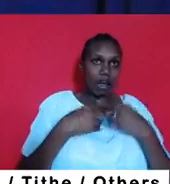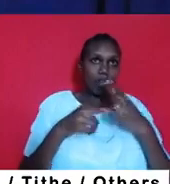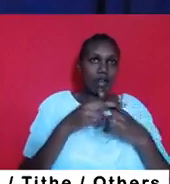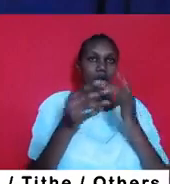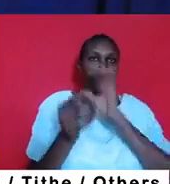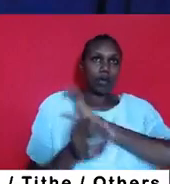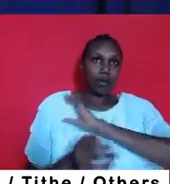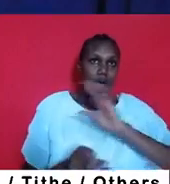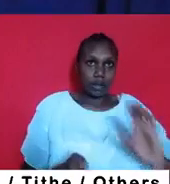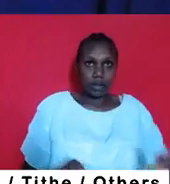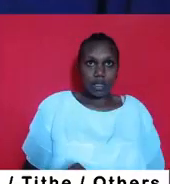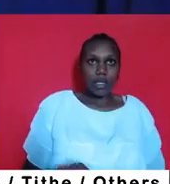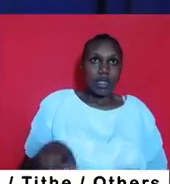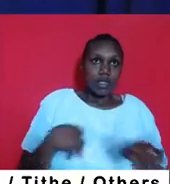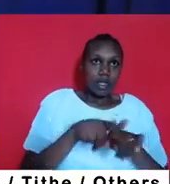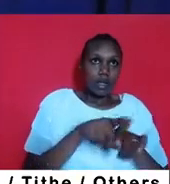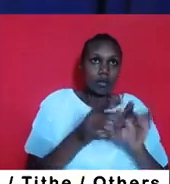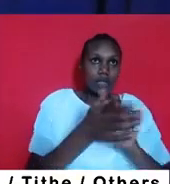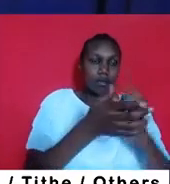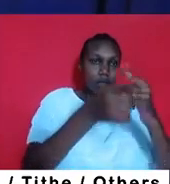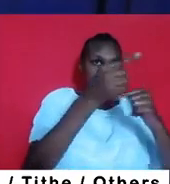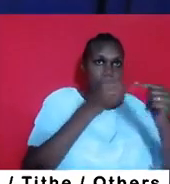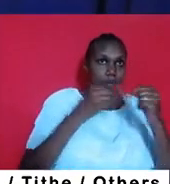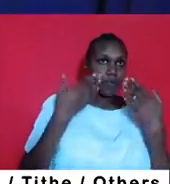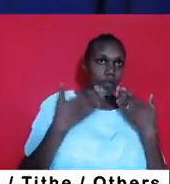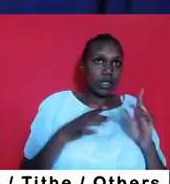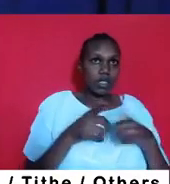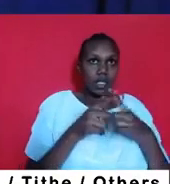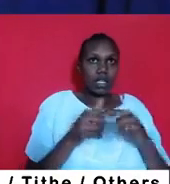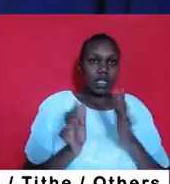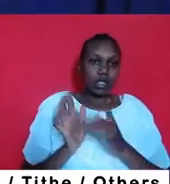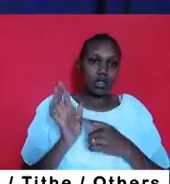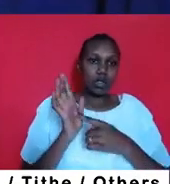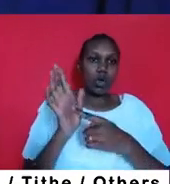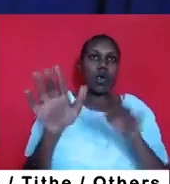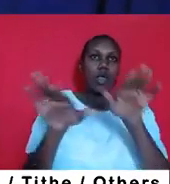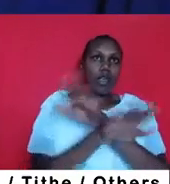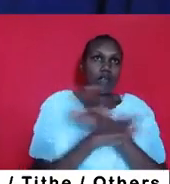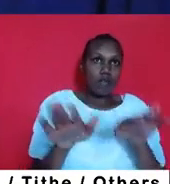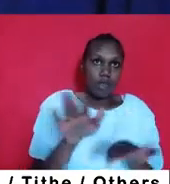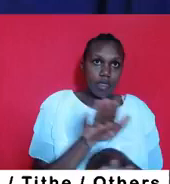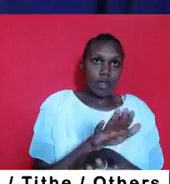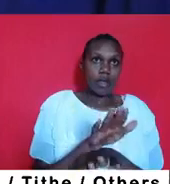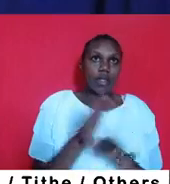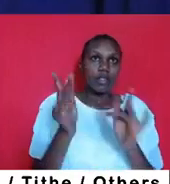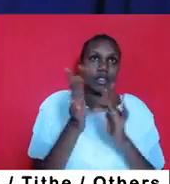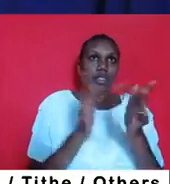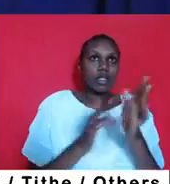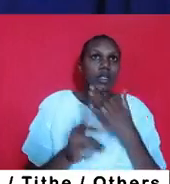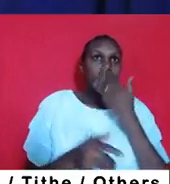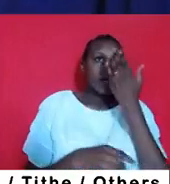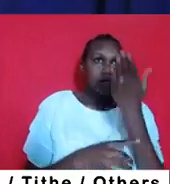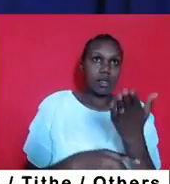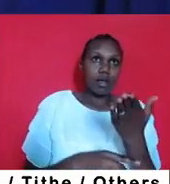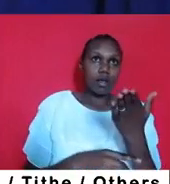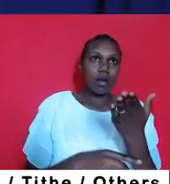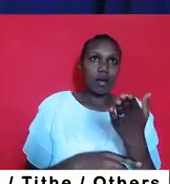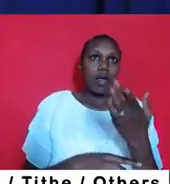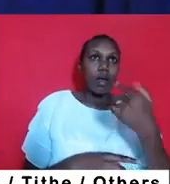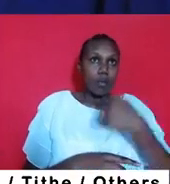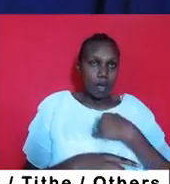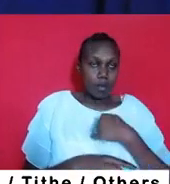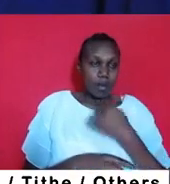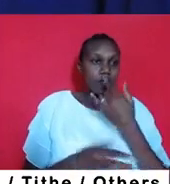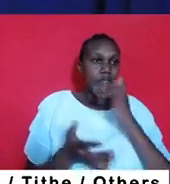Kristo, naye atakapokuja yeye atatufunulia mambo yote. Yesu akamwambia,